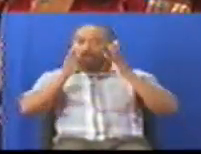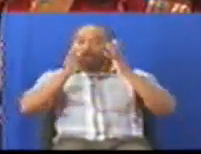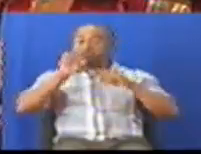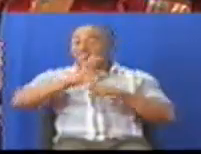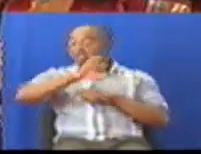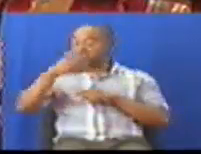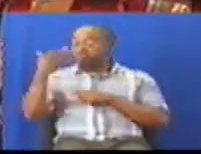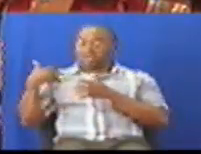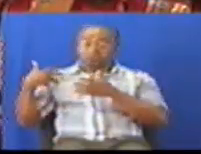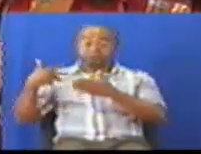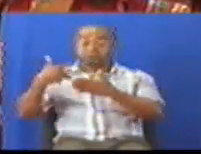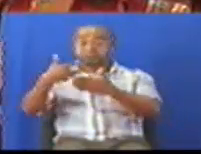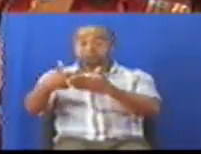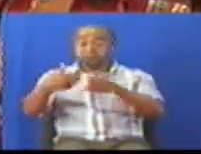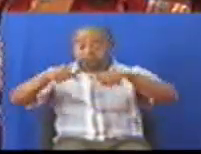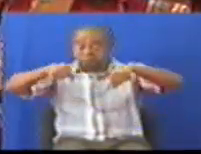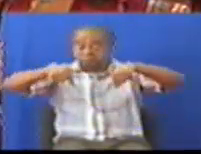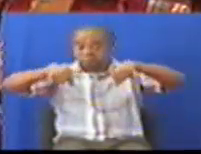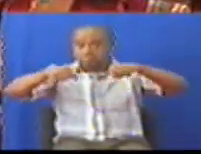hadi hivi leo,